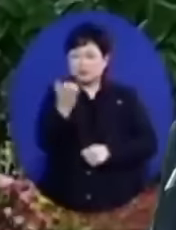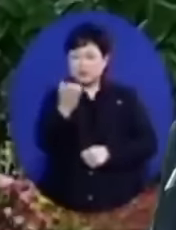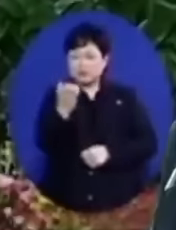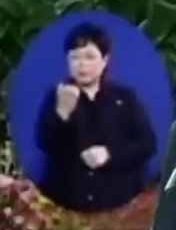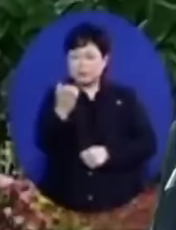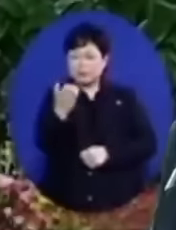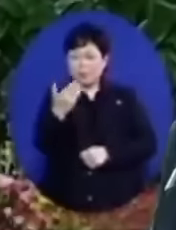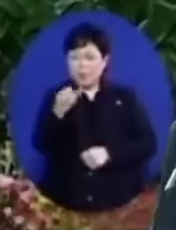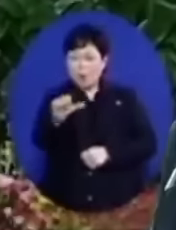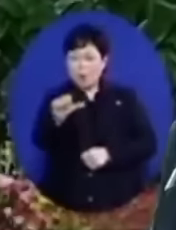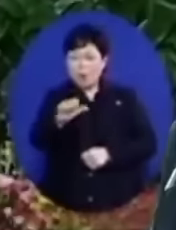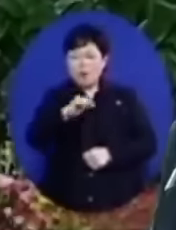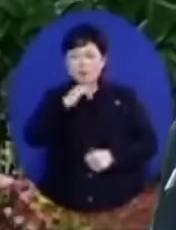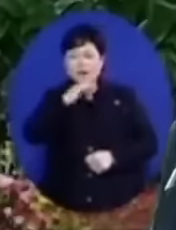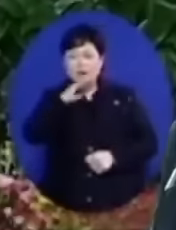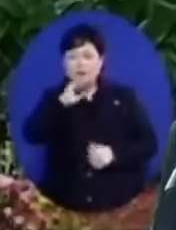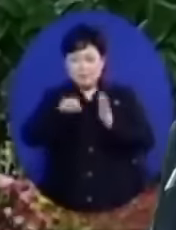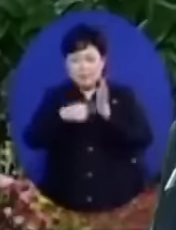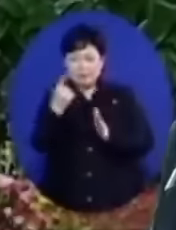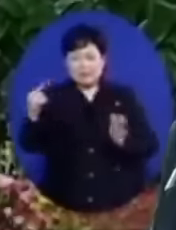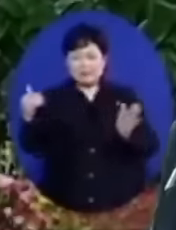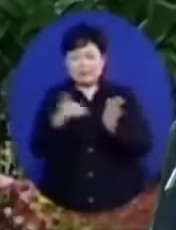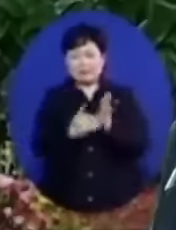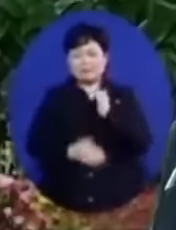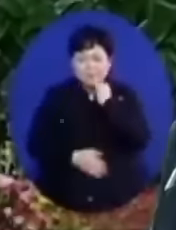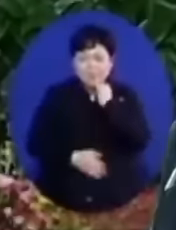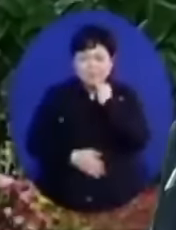90, 95, 100살이 될 때까지 기다려요.